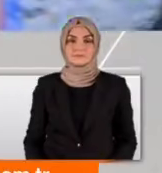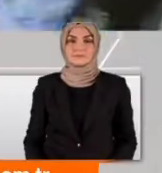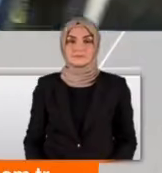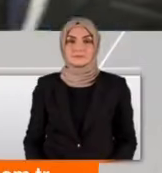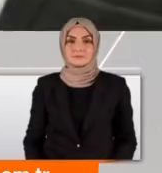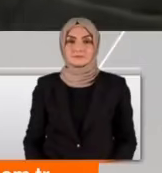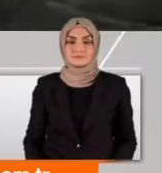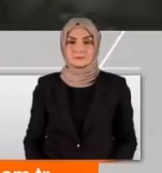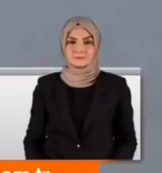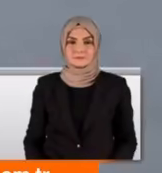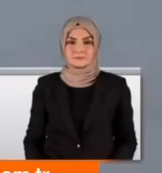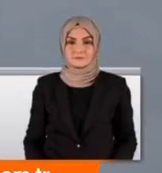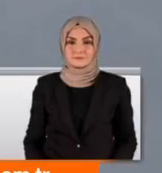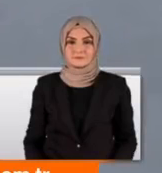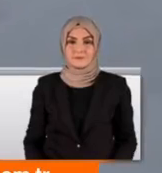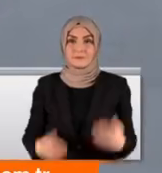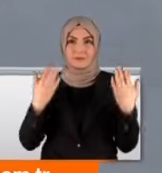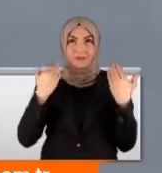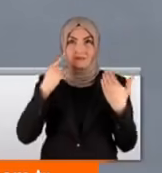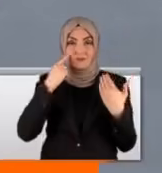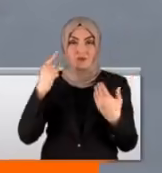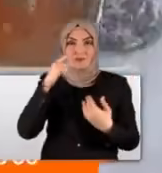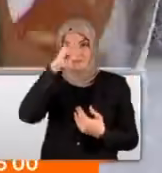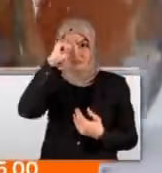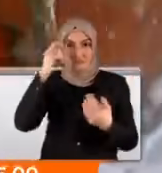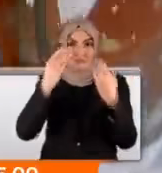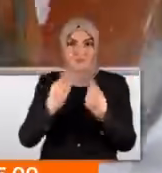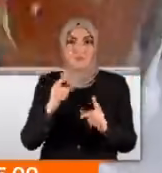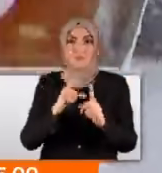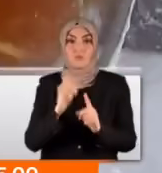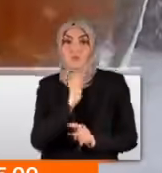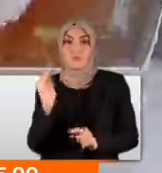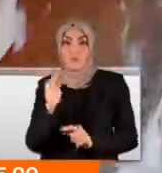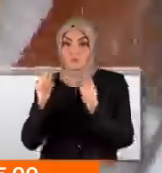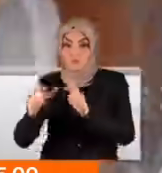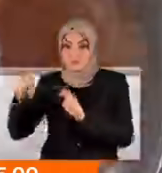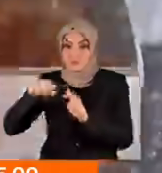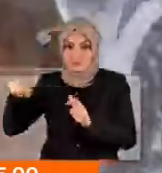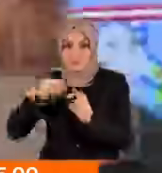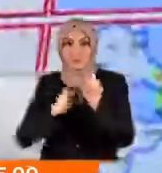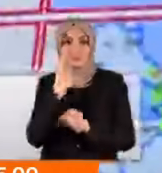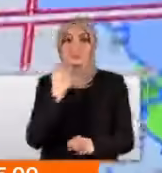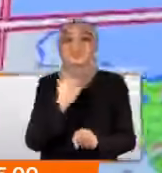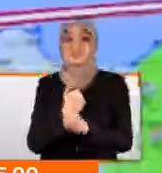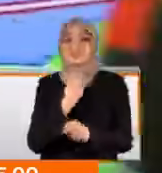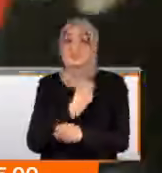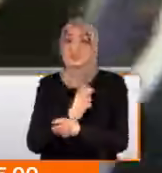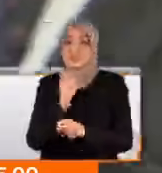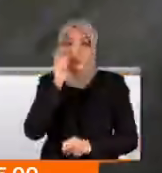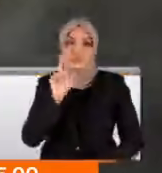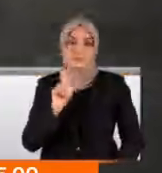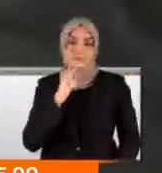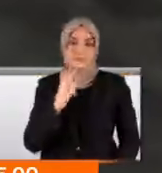kuvvetli yağışlar göreceğiz havaların ısındığı Doğu bölgelerinde ise Çığ tehlikesine karşı dikkatli olunması istendi